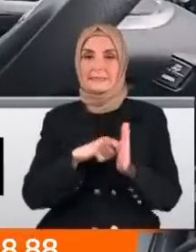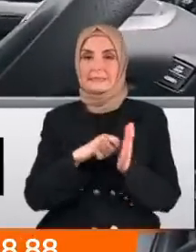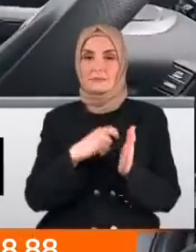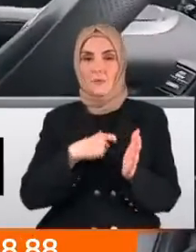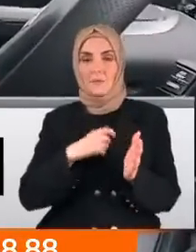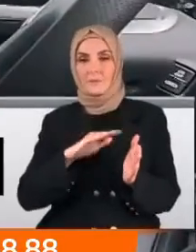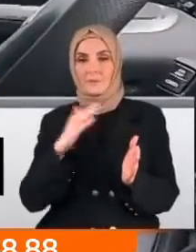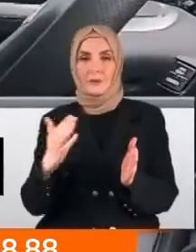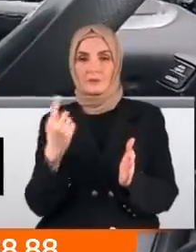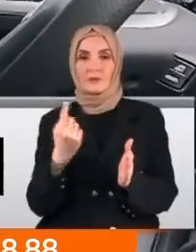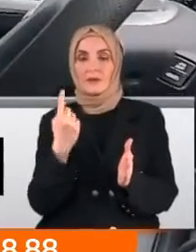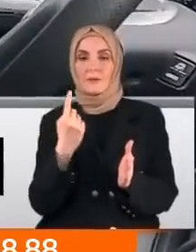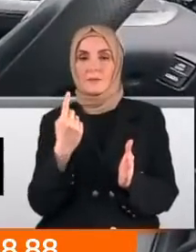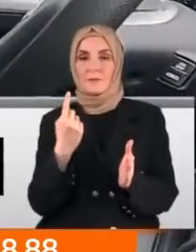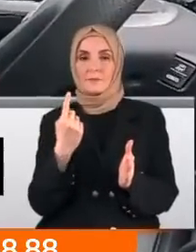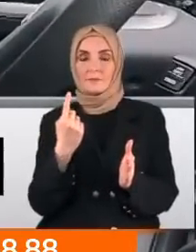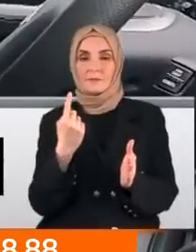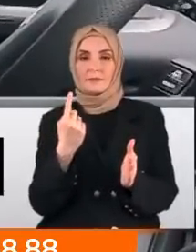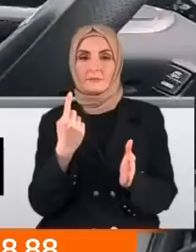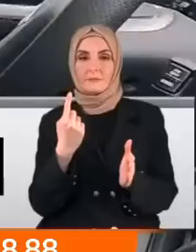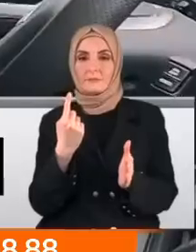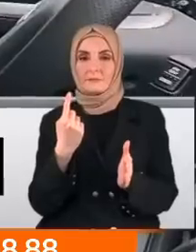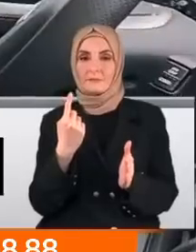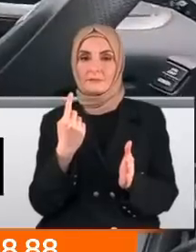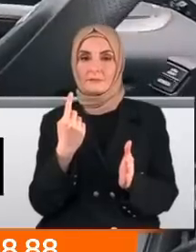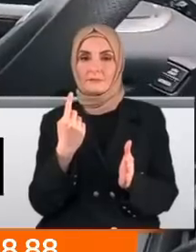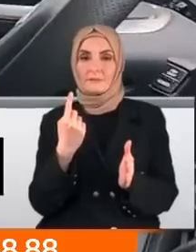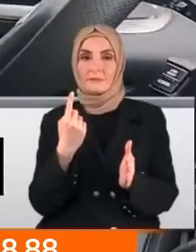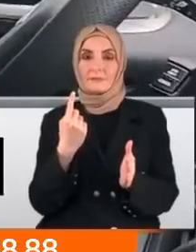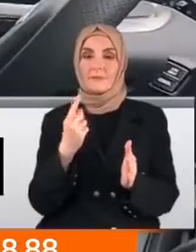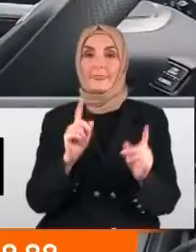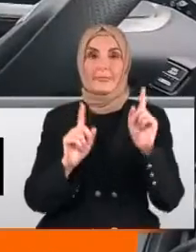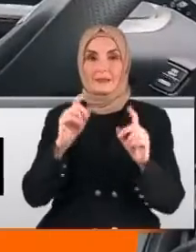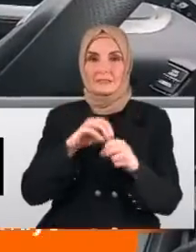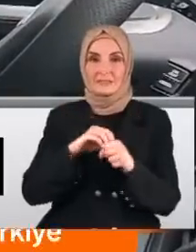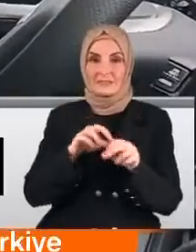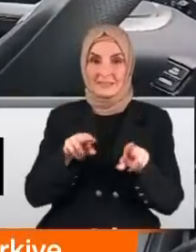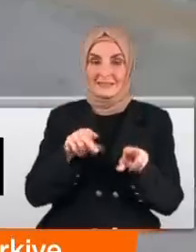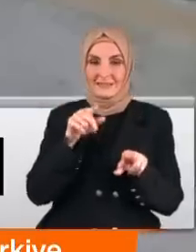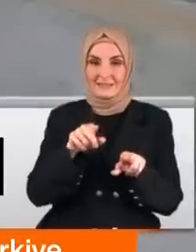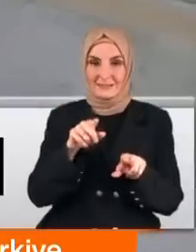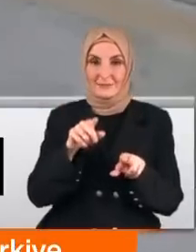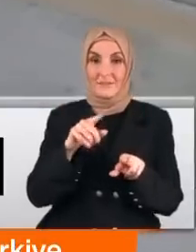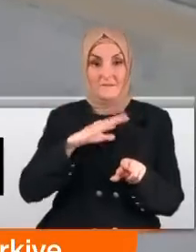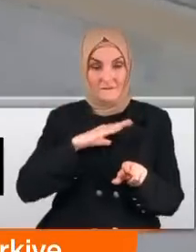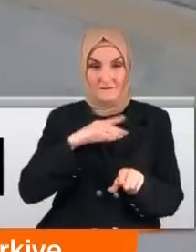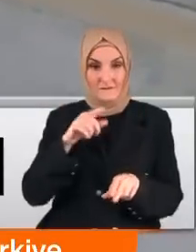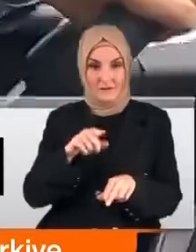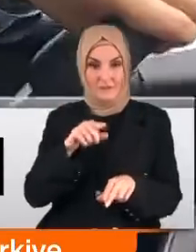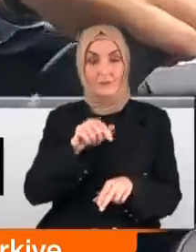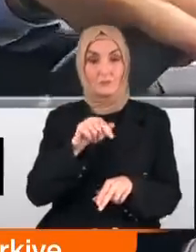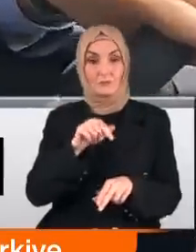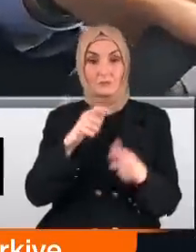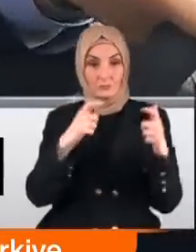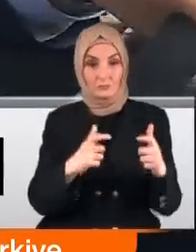platform var. O platformun şu anda satın almasını Türkiye Petrolleri gerçekleştirdi ve deniz